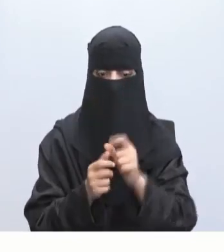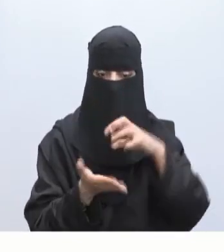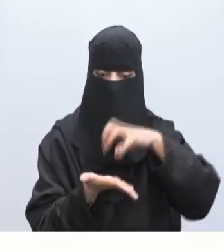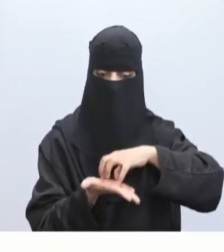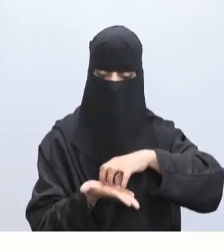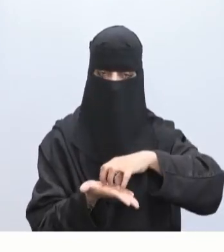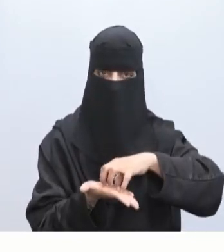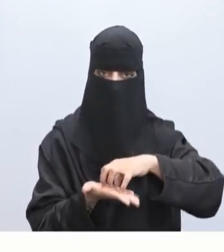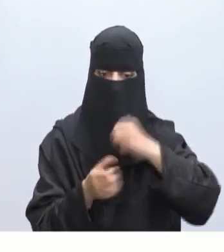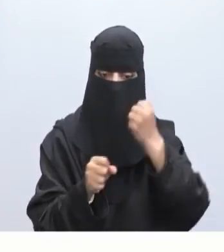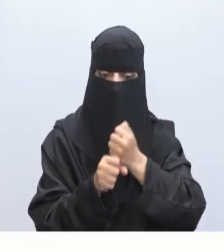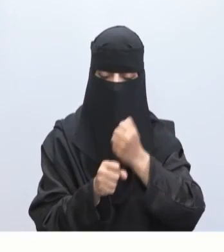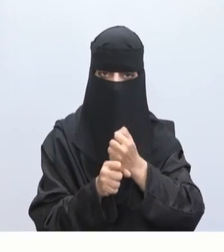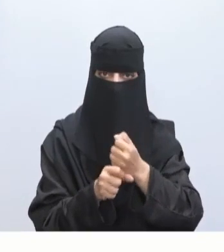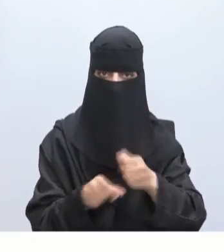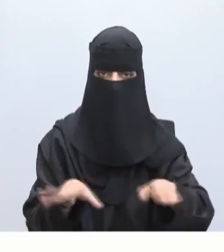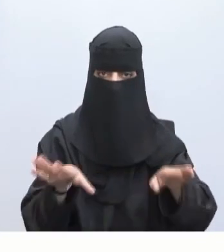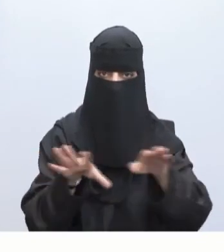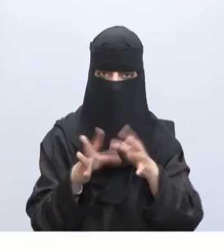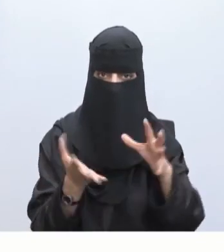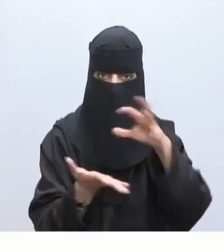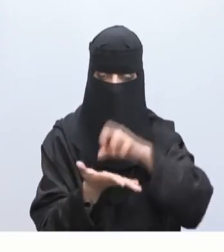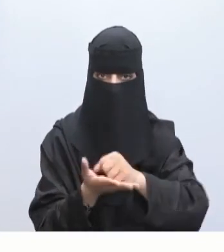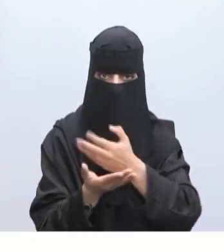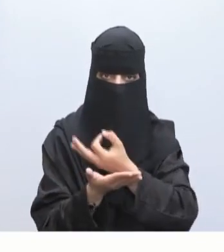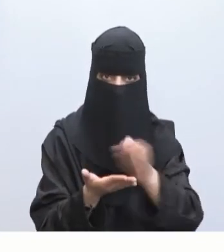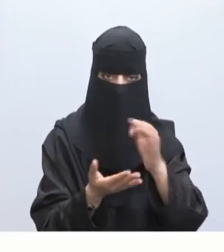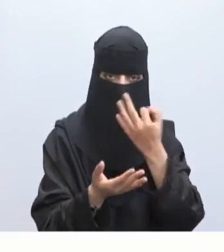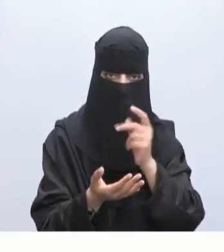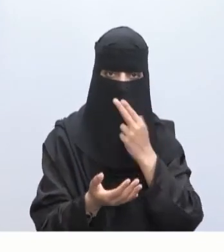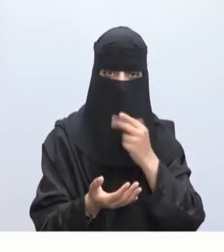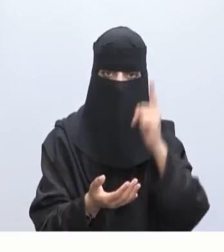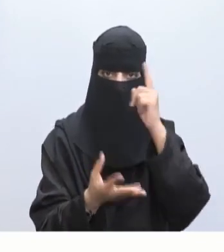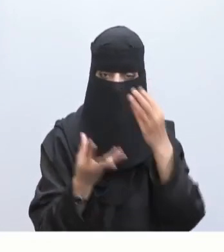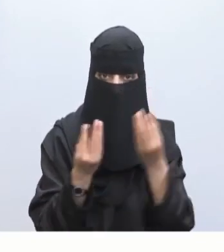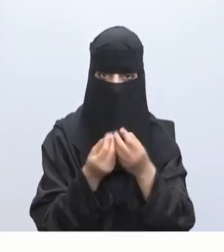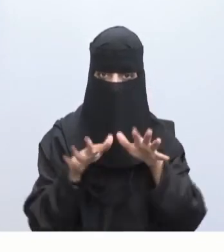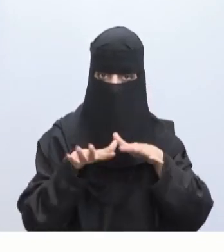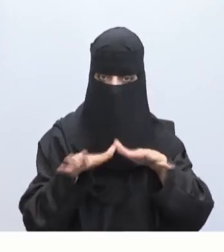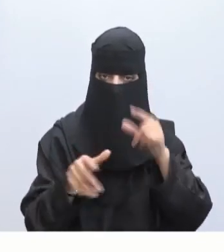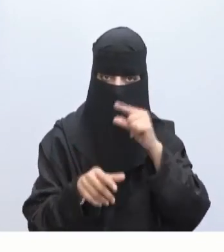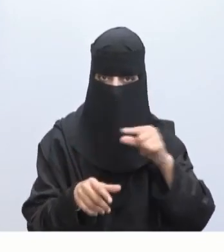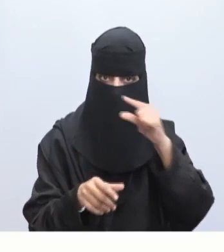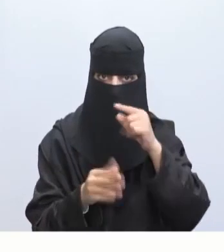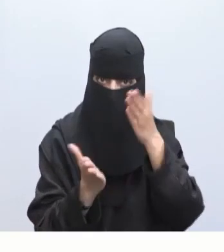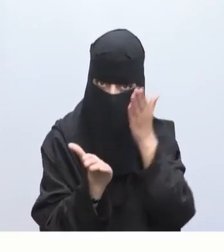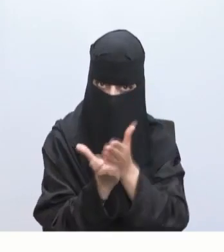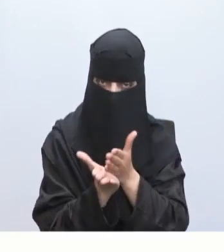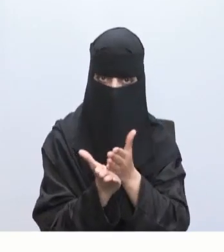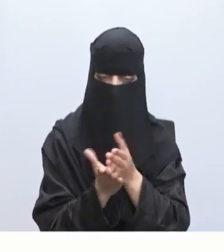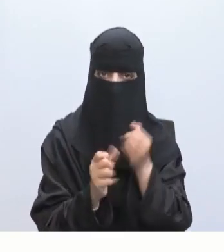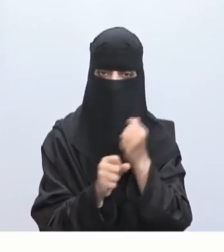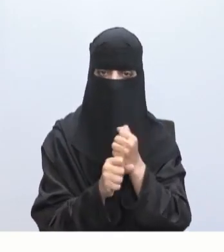المنطقه العمل على توحيد شبه الجزيره العربيه ونشر للدين الصحيح القائم